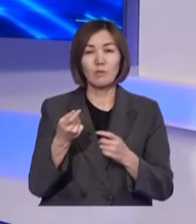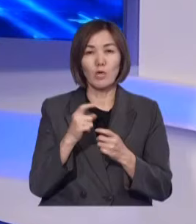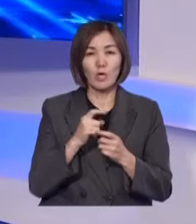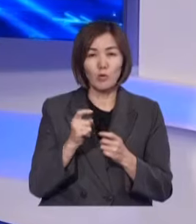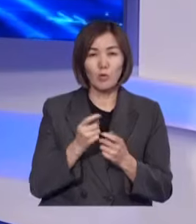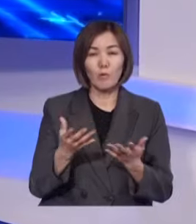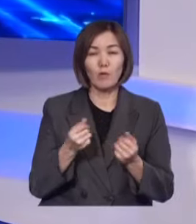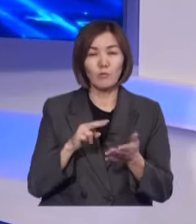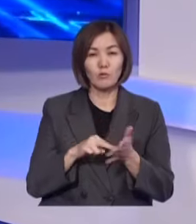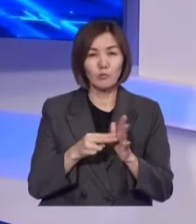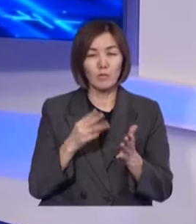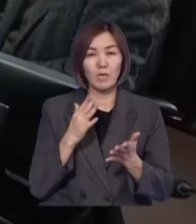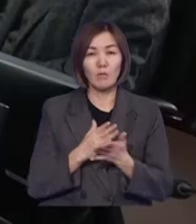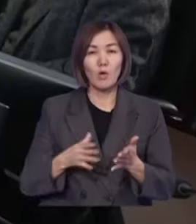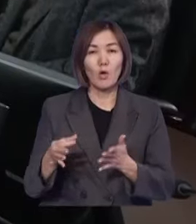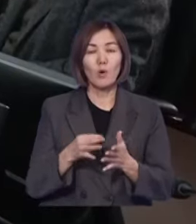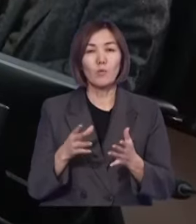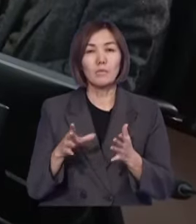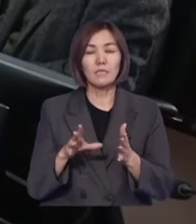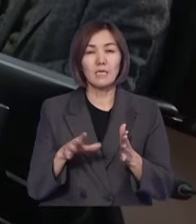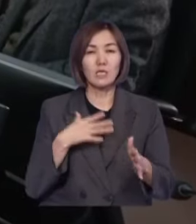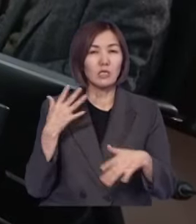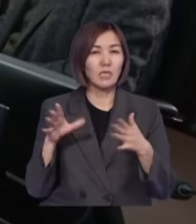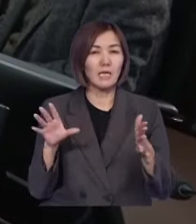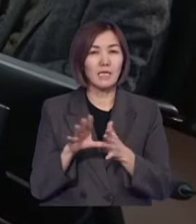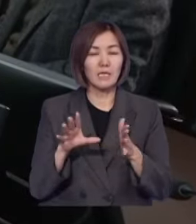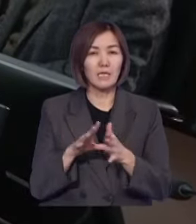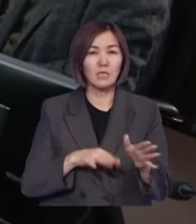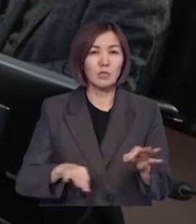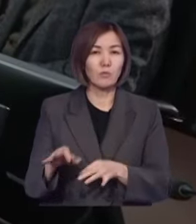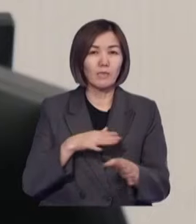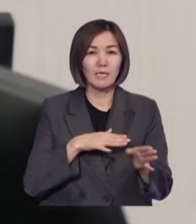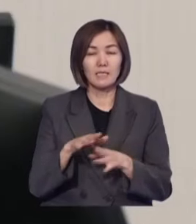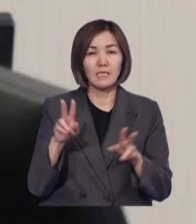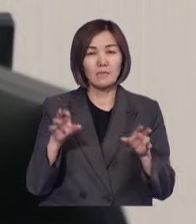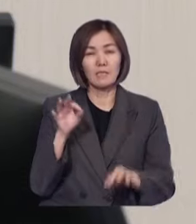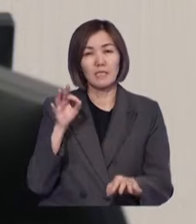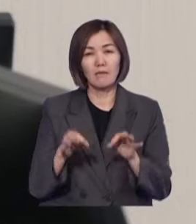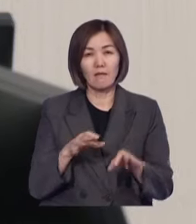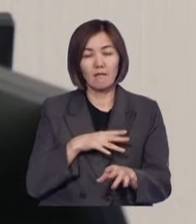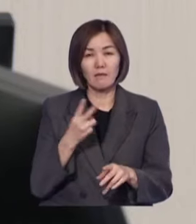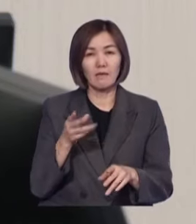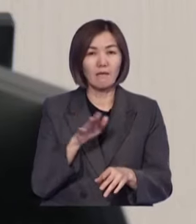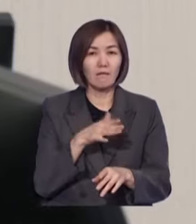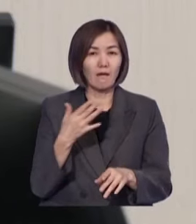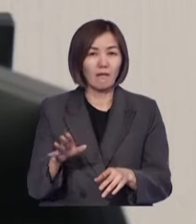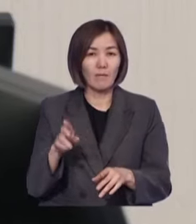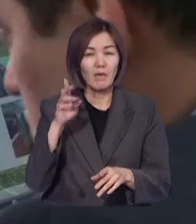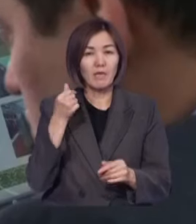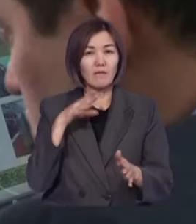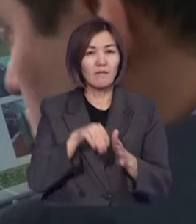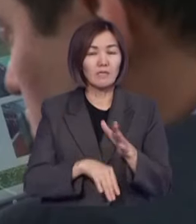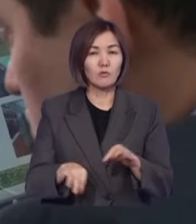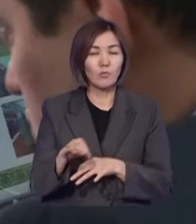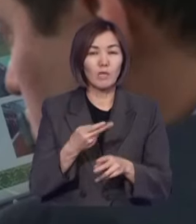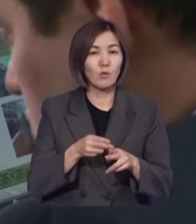жоспарлап отыр. Сондай облыста жел энергетикасына қатысты жобаларды іске асыру мәселесі де талқыланды. Қос тараптың инвест жобалары аз